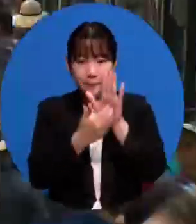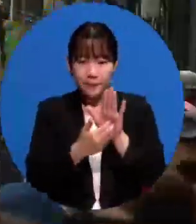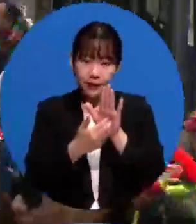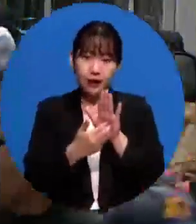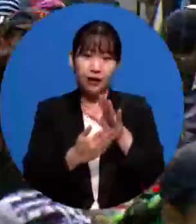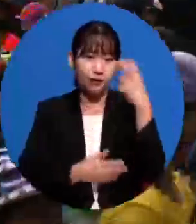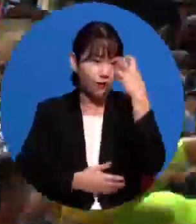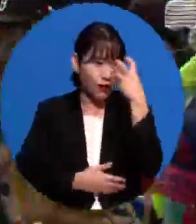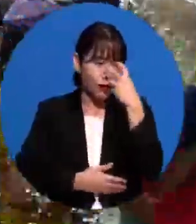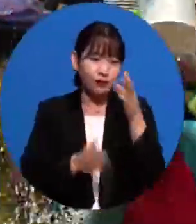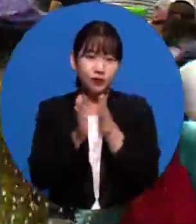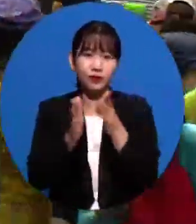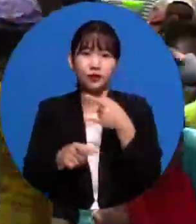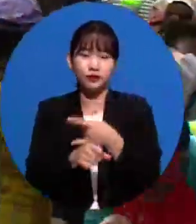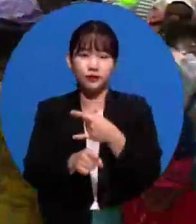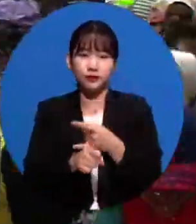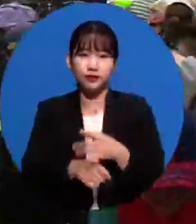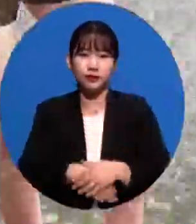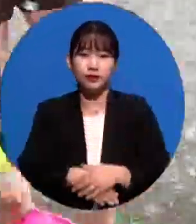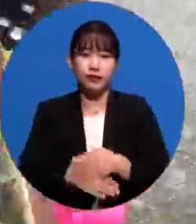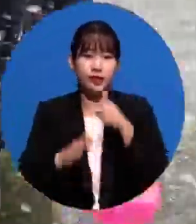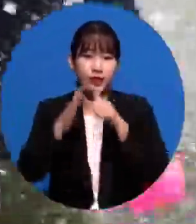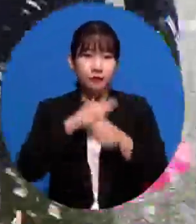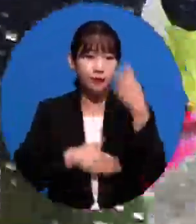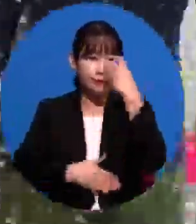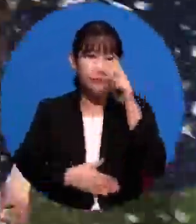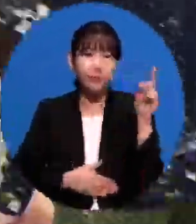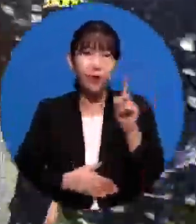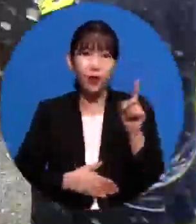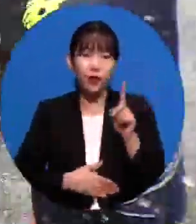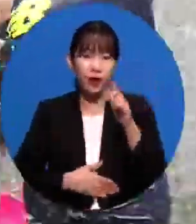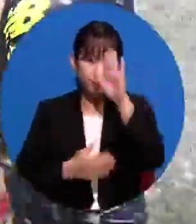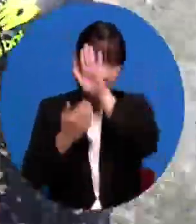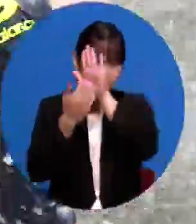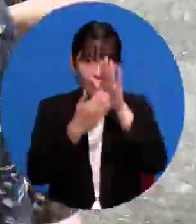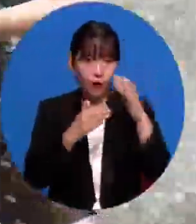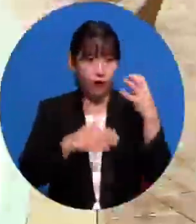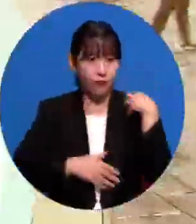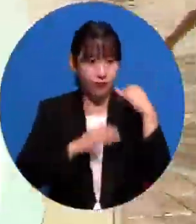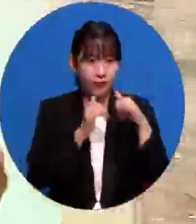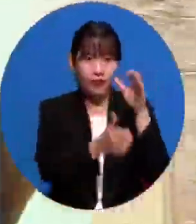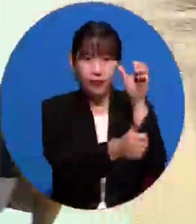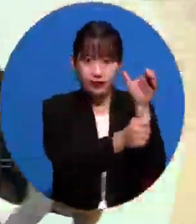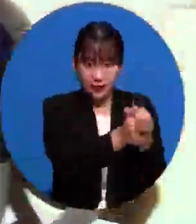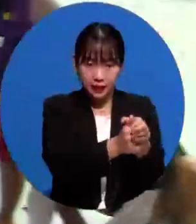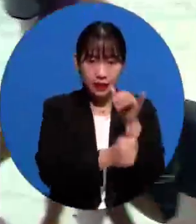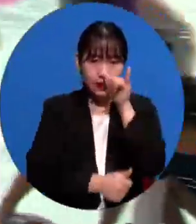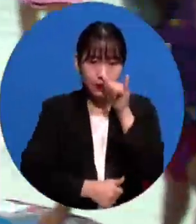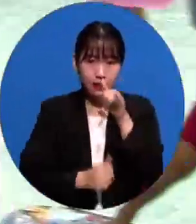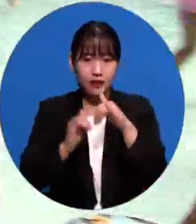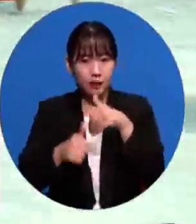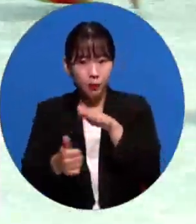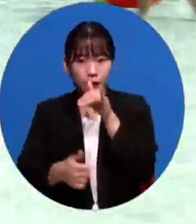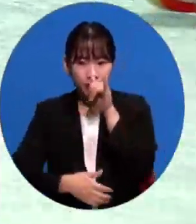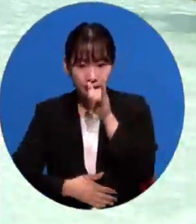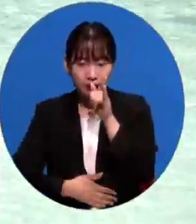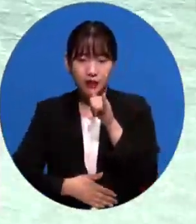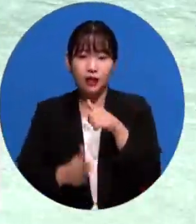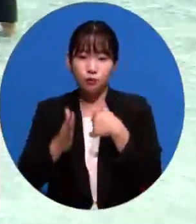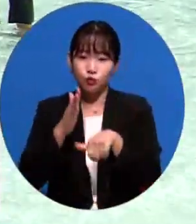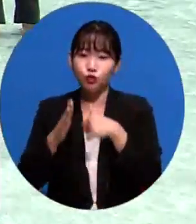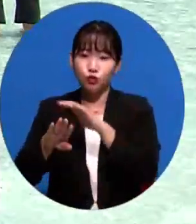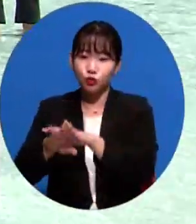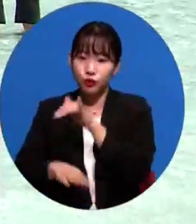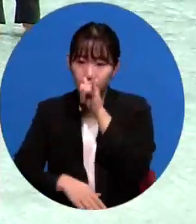실태 점검에 나섭니다 주요 점검 사항은 방역 관리자 지정과 파격 인력 패치의 항염 물품